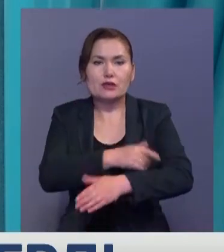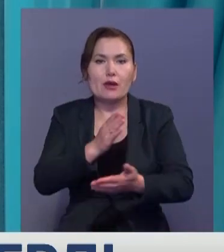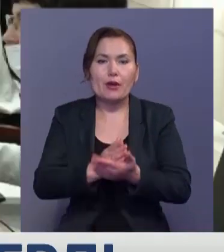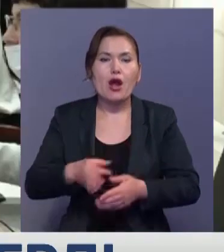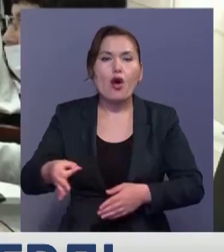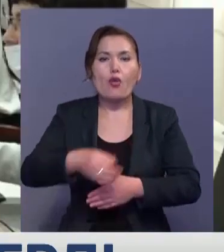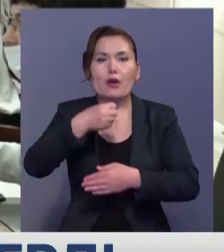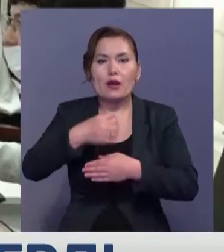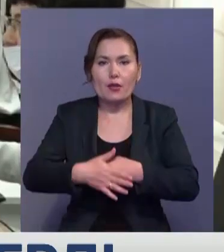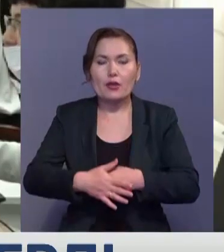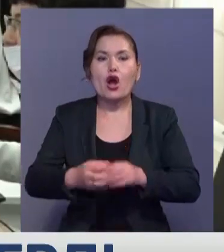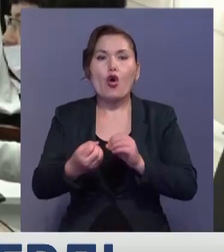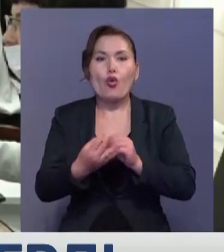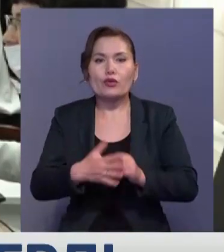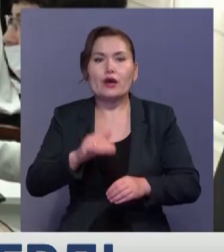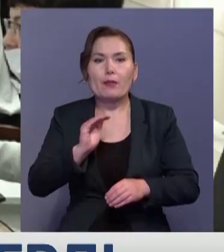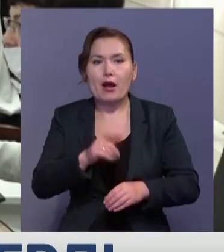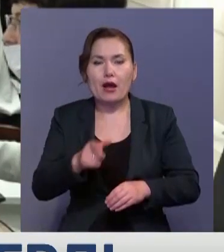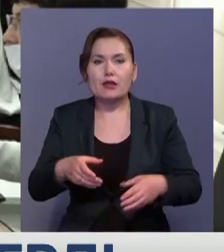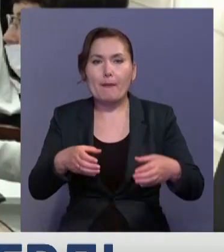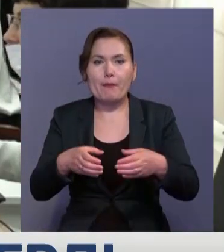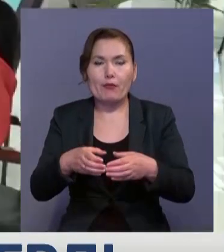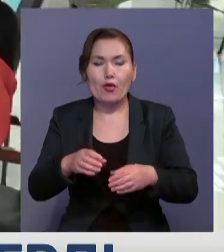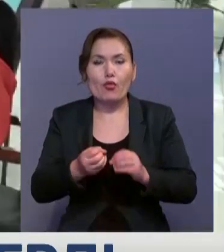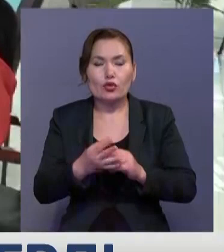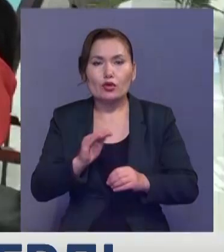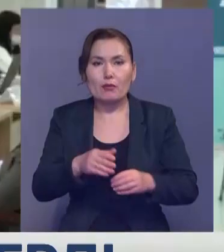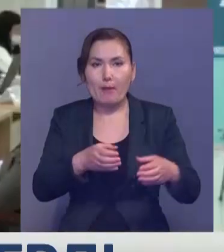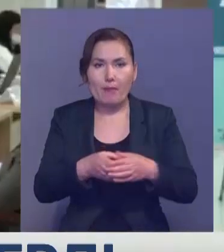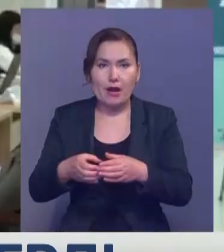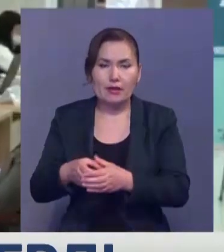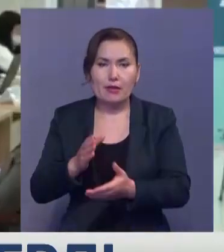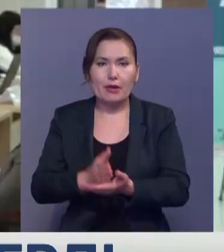Облыс орталығының өзінде 14 мыңнан астам партиялық бар.